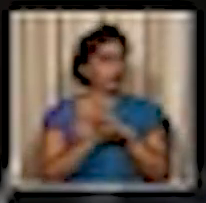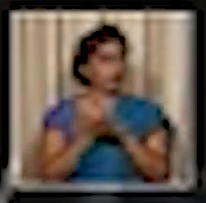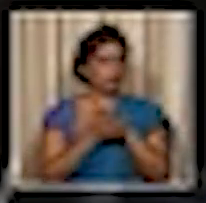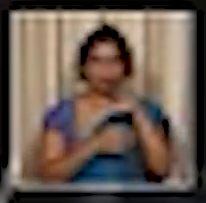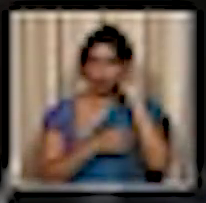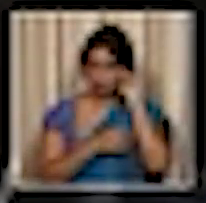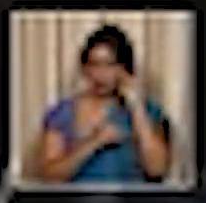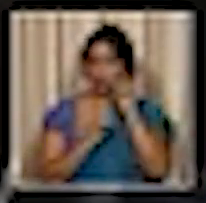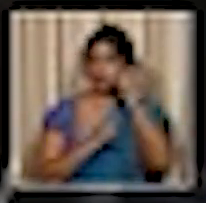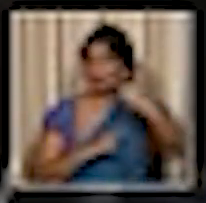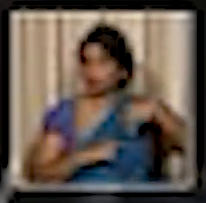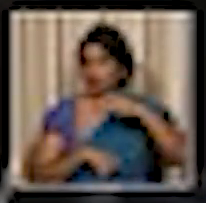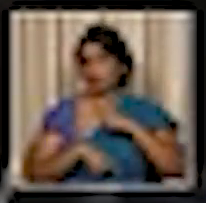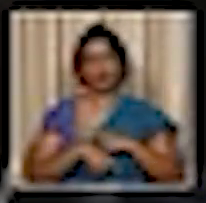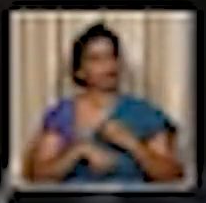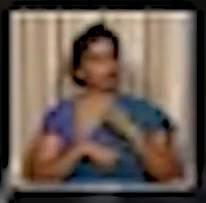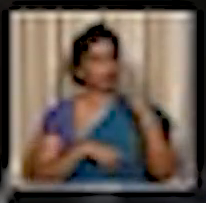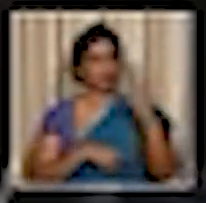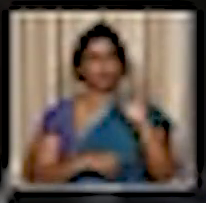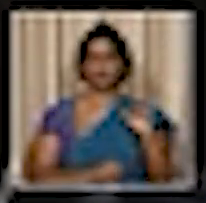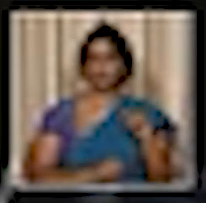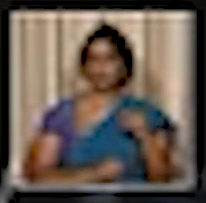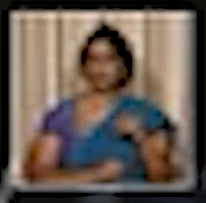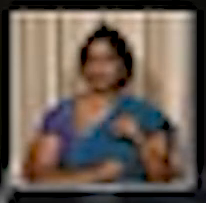කර ගැනීමට ජනතාවට අවස්ථාව ලබා දීම පිළිබඳව